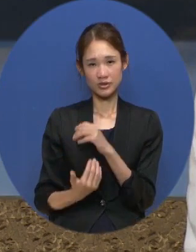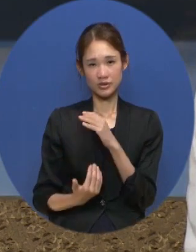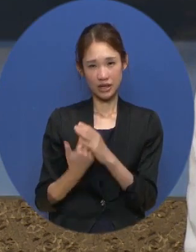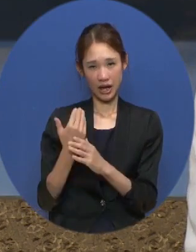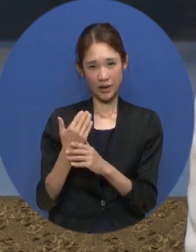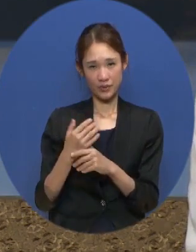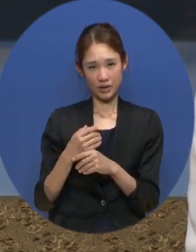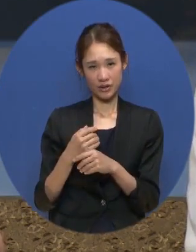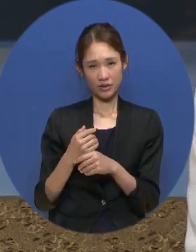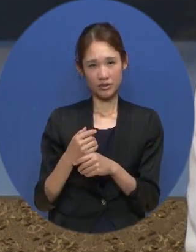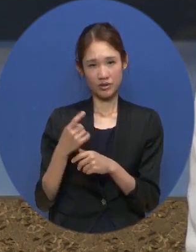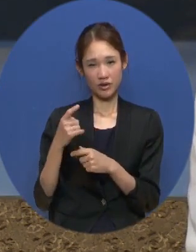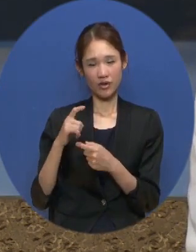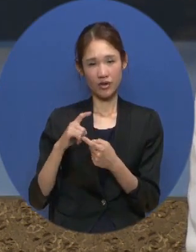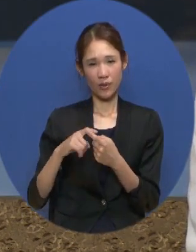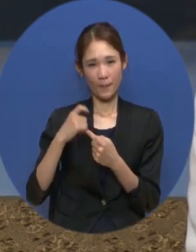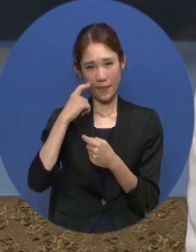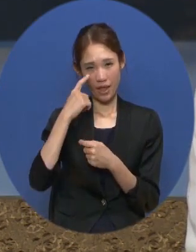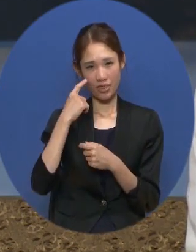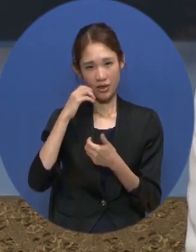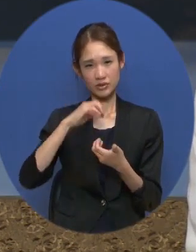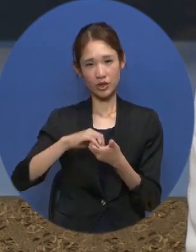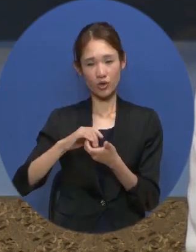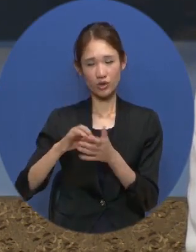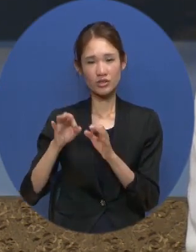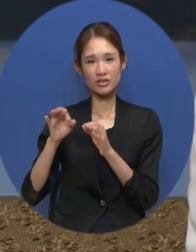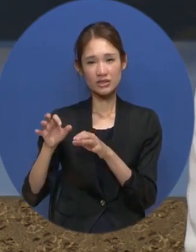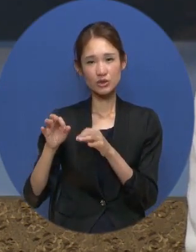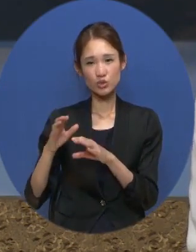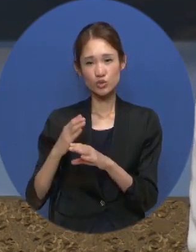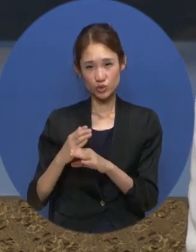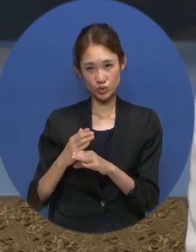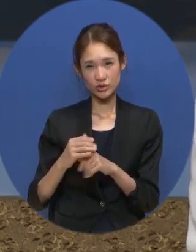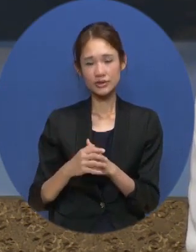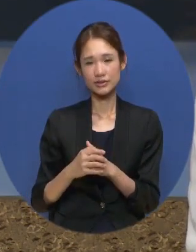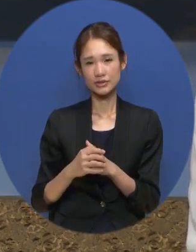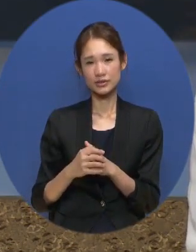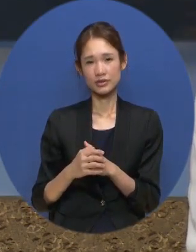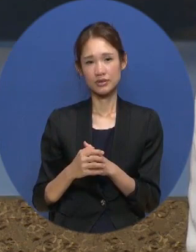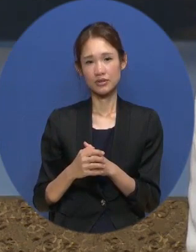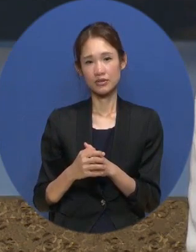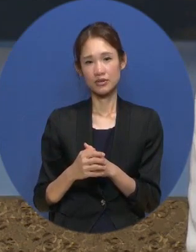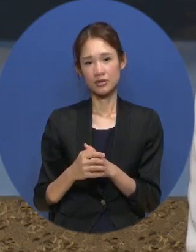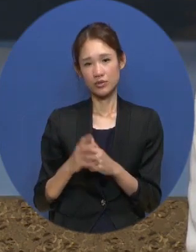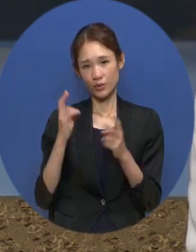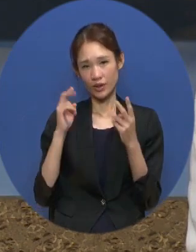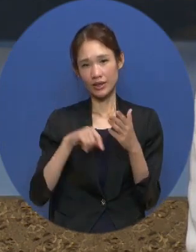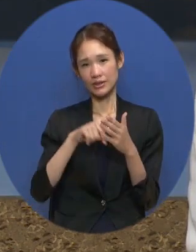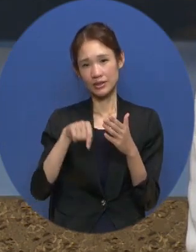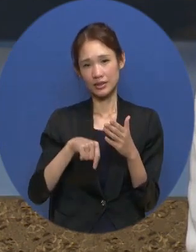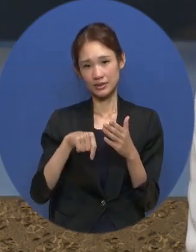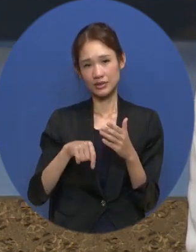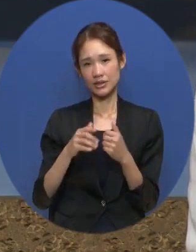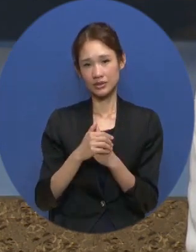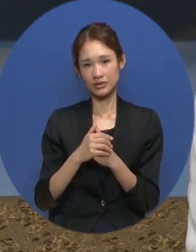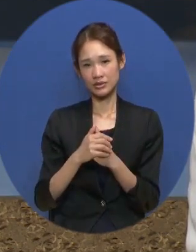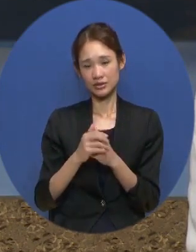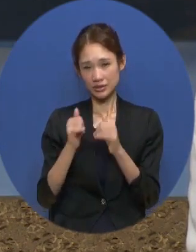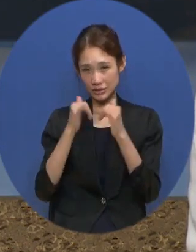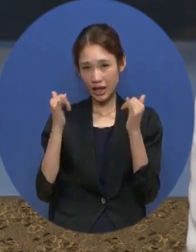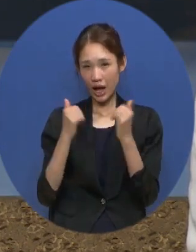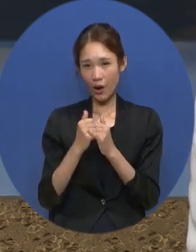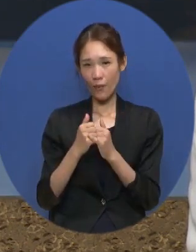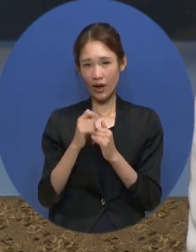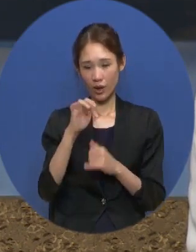나면 크진 않지만 그거를 매달 정기적으로 기부를 하고 있고요. 그리고 저희 회사 안에 사회공헌기구를